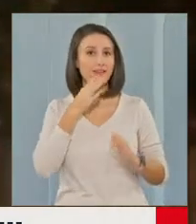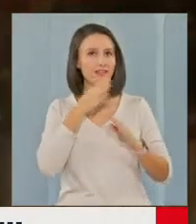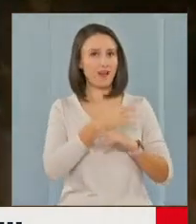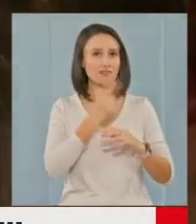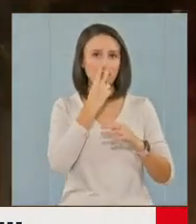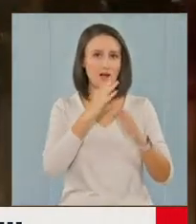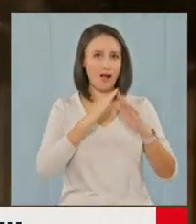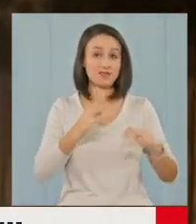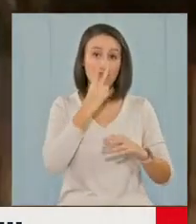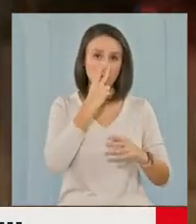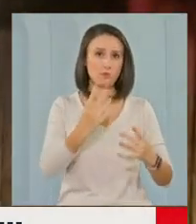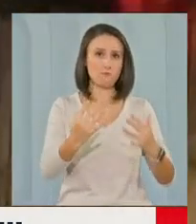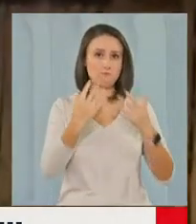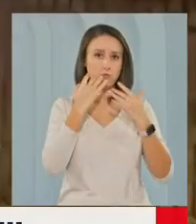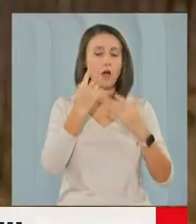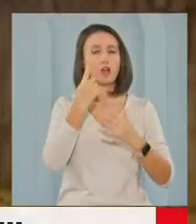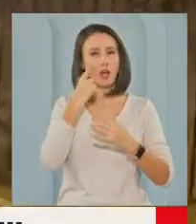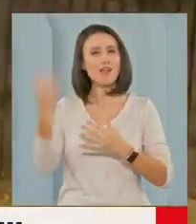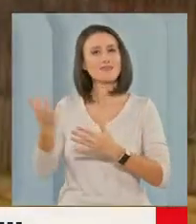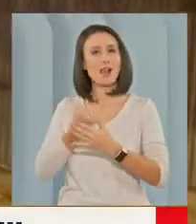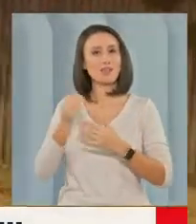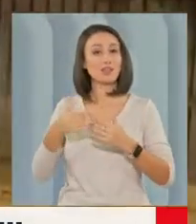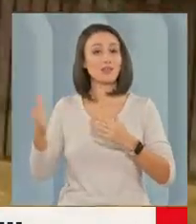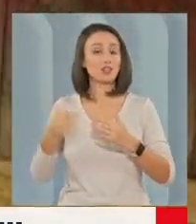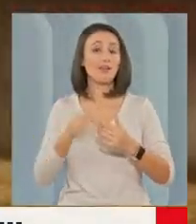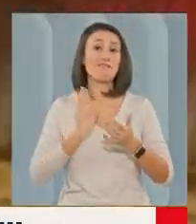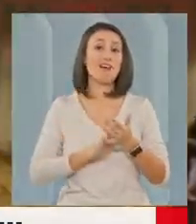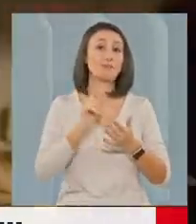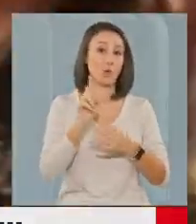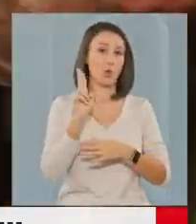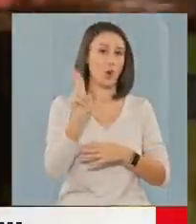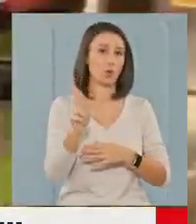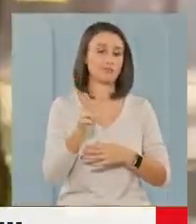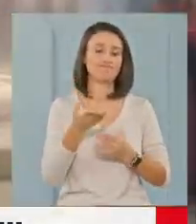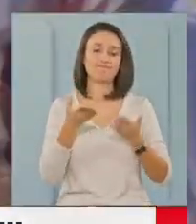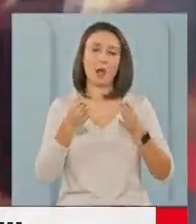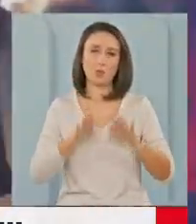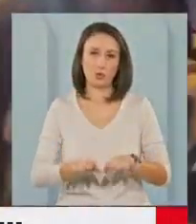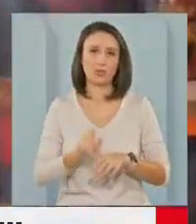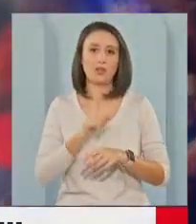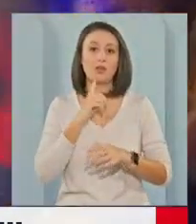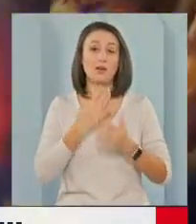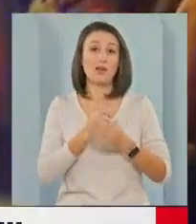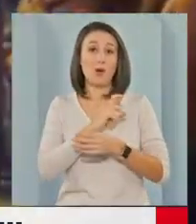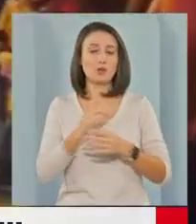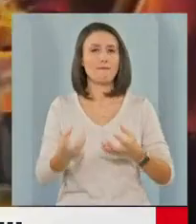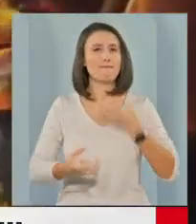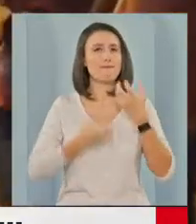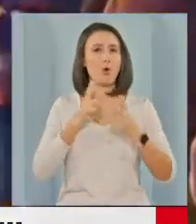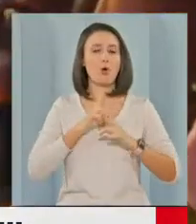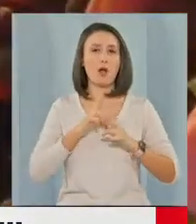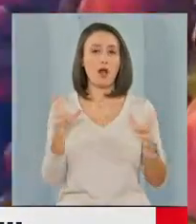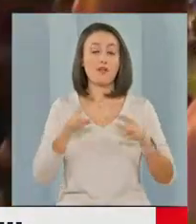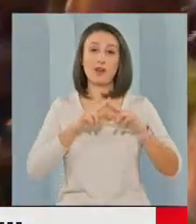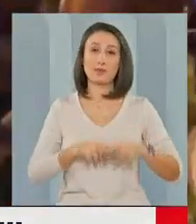în casă și a încercat să-i scoată din calea focului pe vecinii săi. Gestul eroic i-a dus însă sfârșitul, deoarece din cauza incendiului puternic